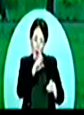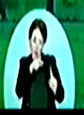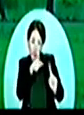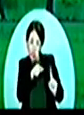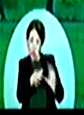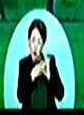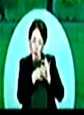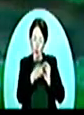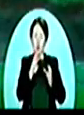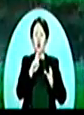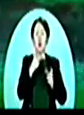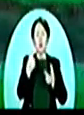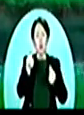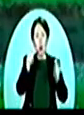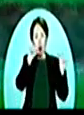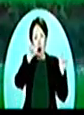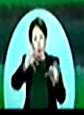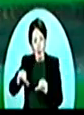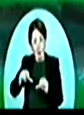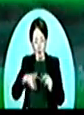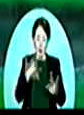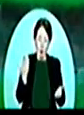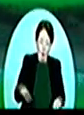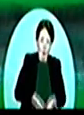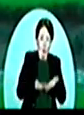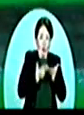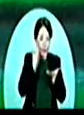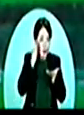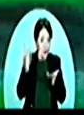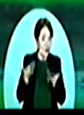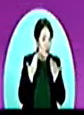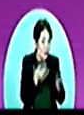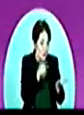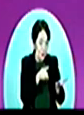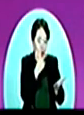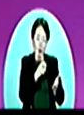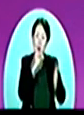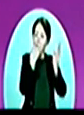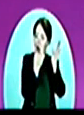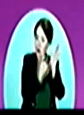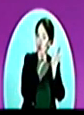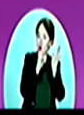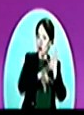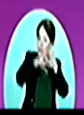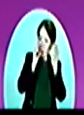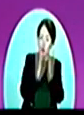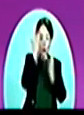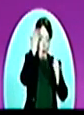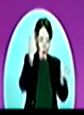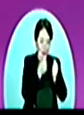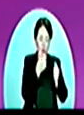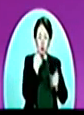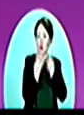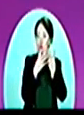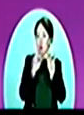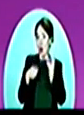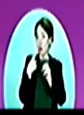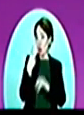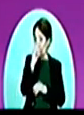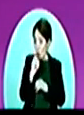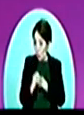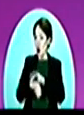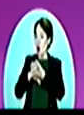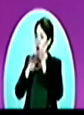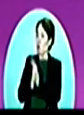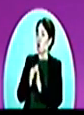гаралтай түүхийд бүтээгдэхүүний үнийн уналтаас сэргийлэх бодлогын дэмжлэг үзүүлснээр 2017 онд нийт малчдын 44.2%